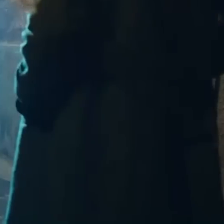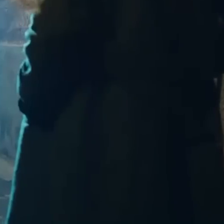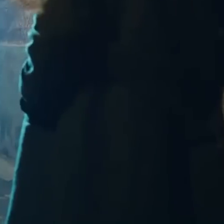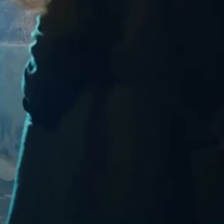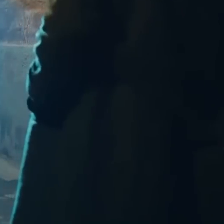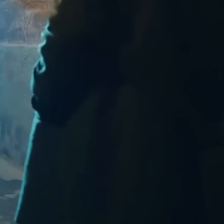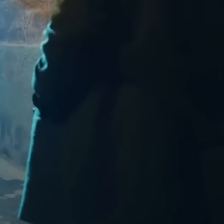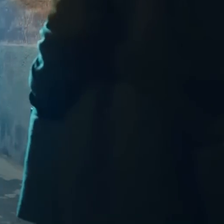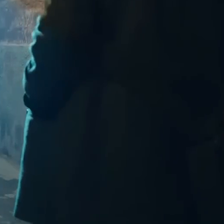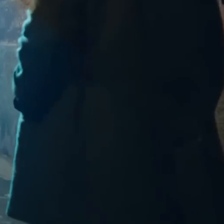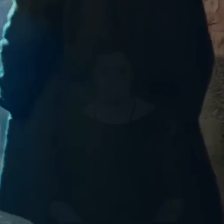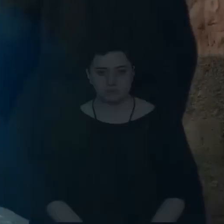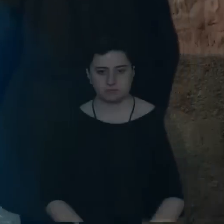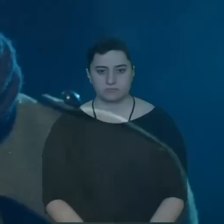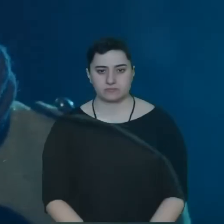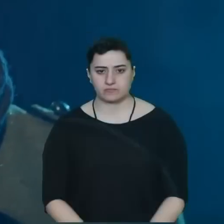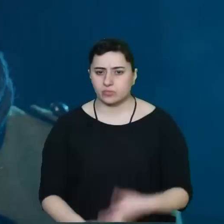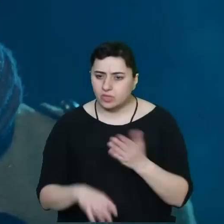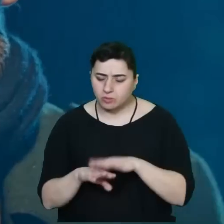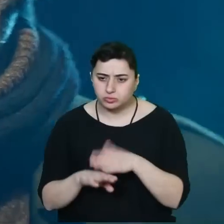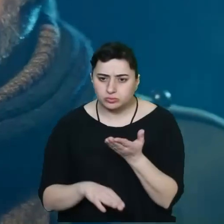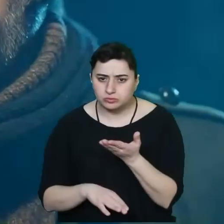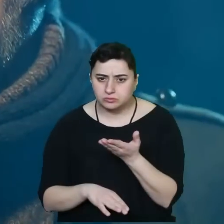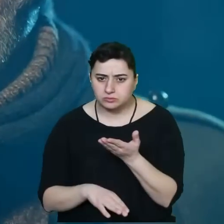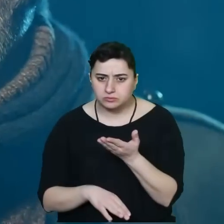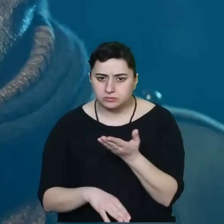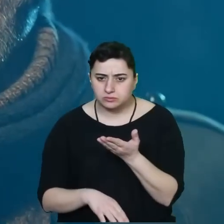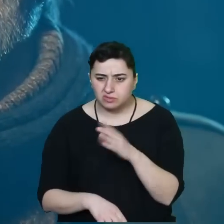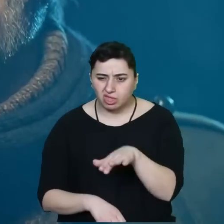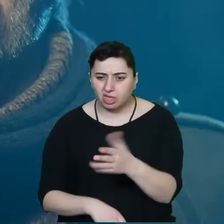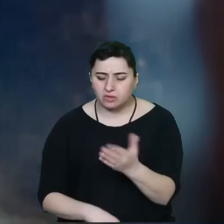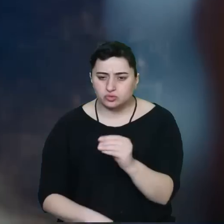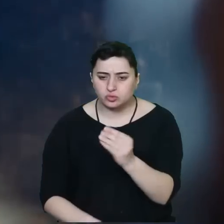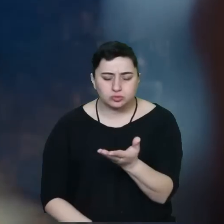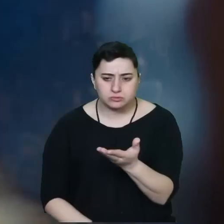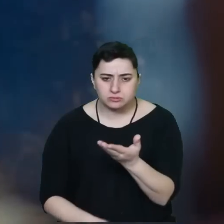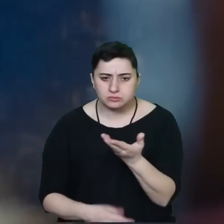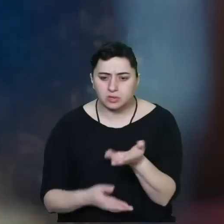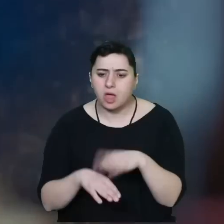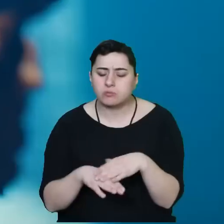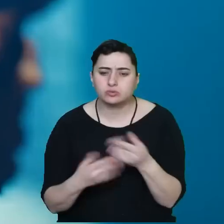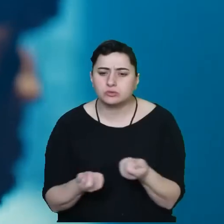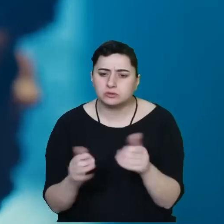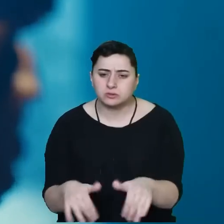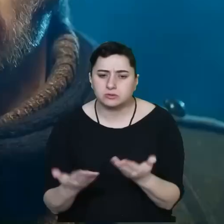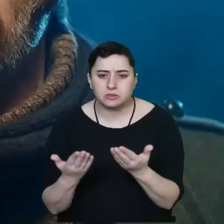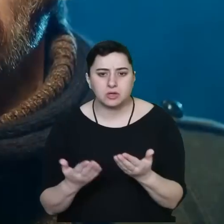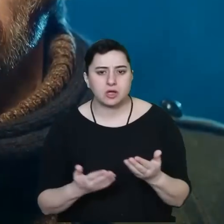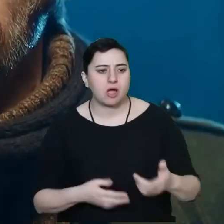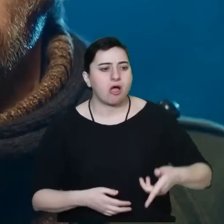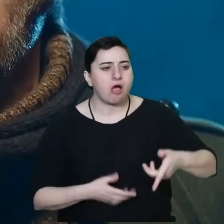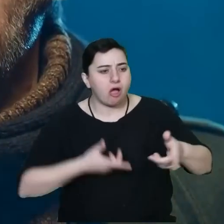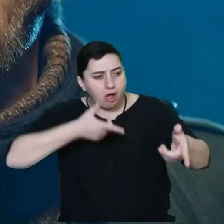Piyangocu cesaretini toplayıp üstüne yürüdü. Ne yapıyorsun lan? Zibidi. Ne işin var burada senin? Ava çıktım